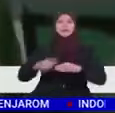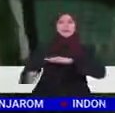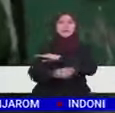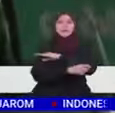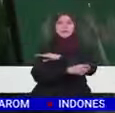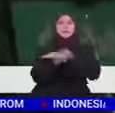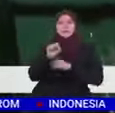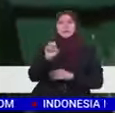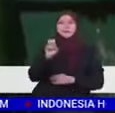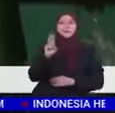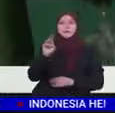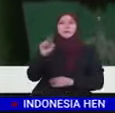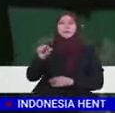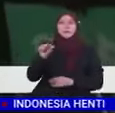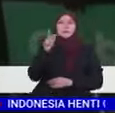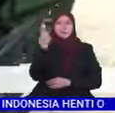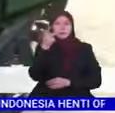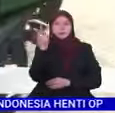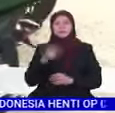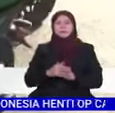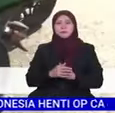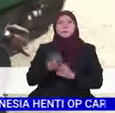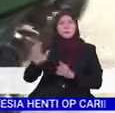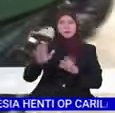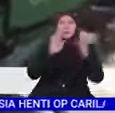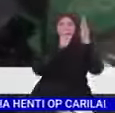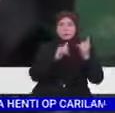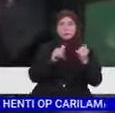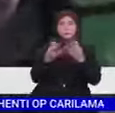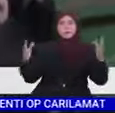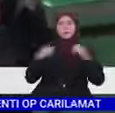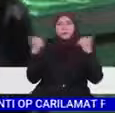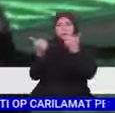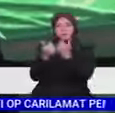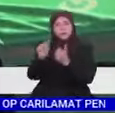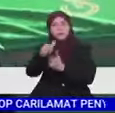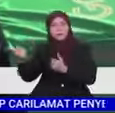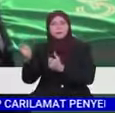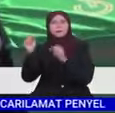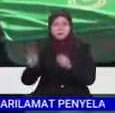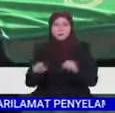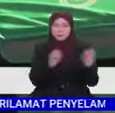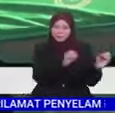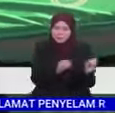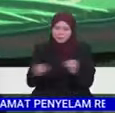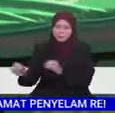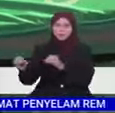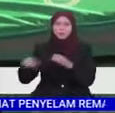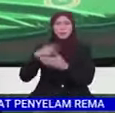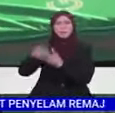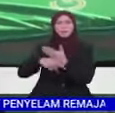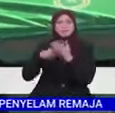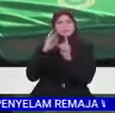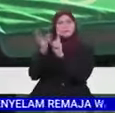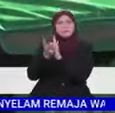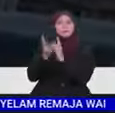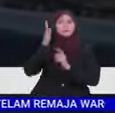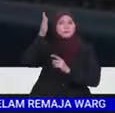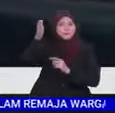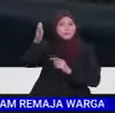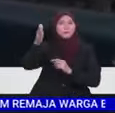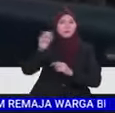Sukma samar yang kucing dataukt.ac.id berharap lebih ramai persatuan lain akan menganjurkan activity kebajikan pada masa akan datang